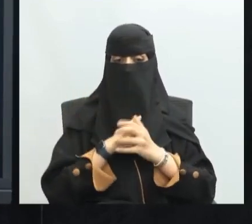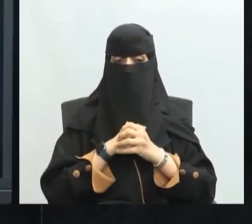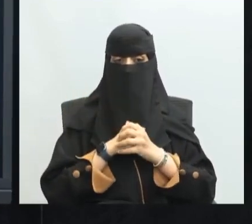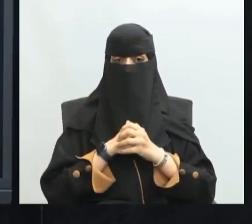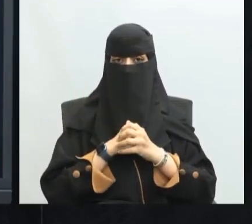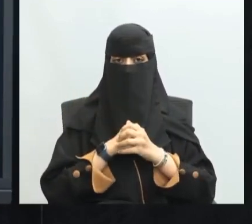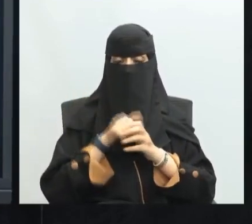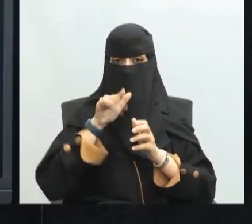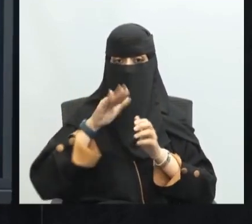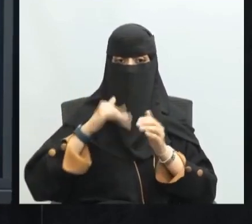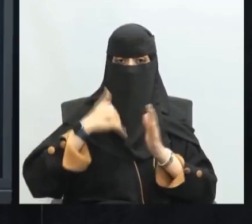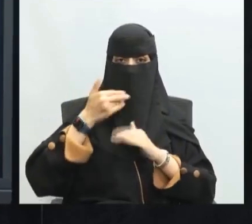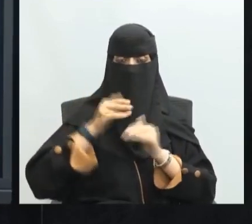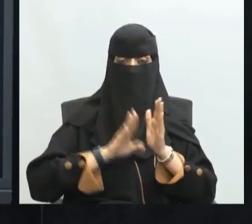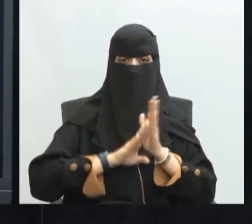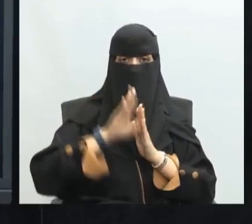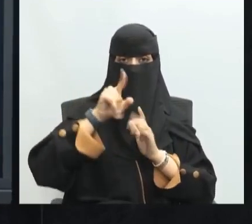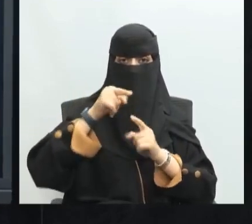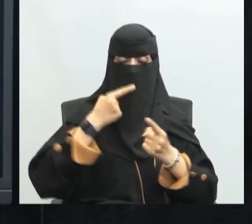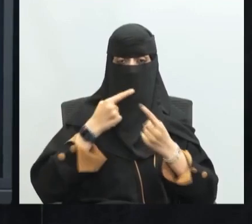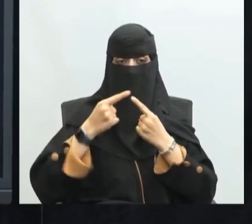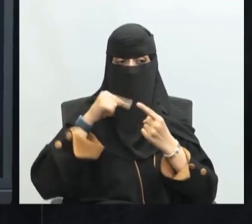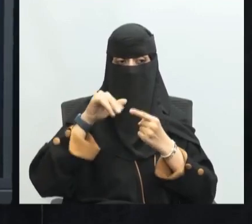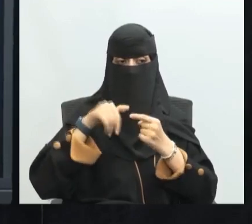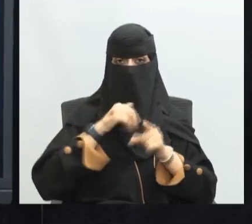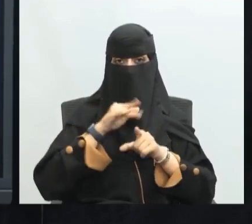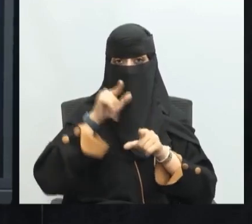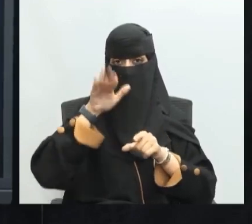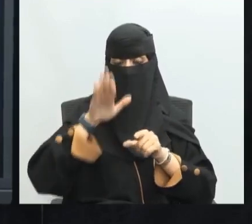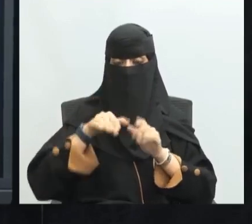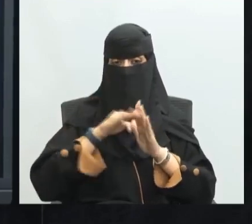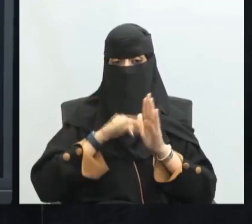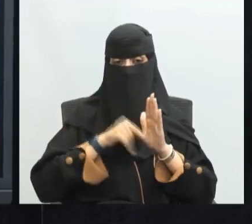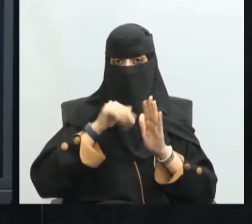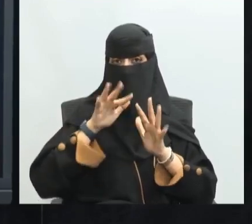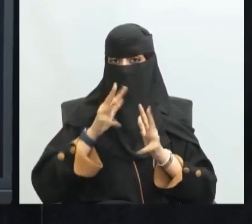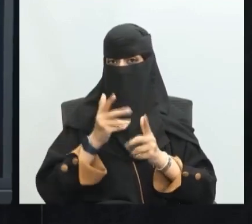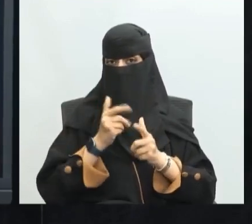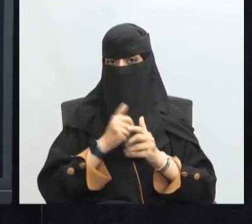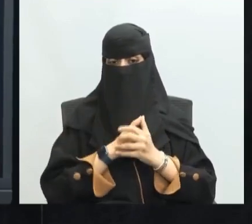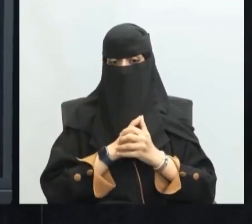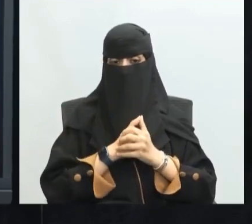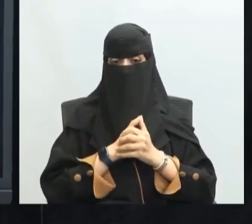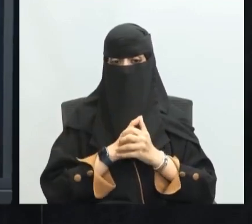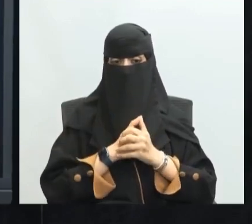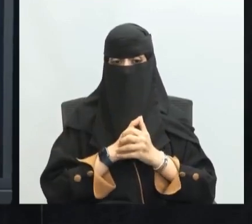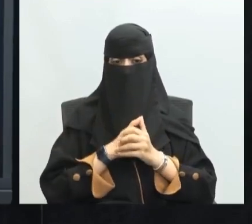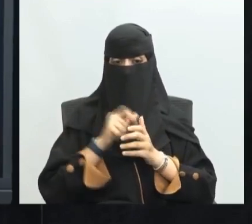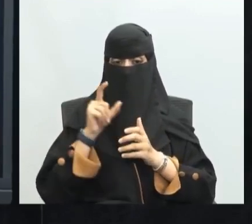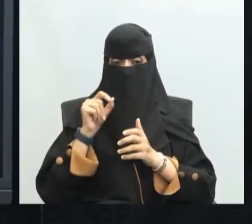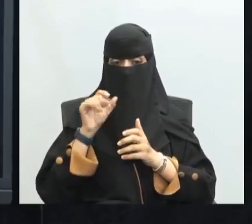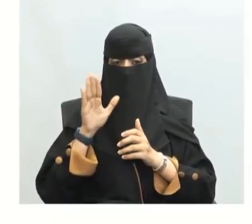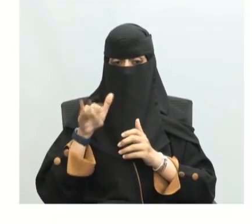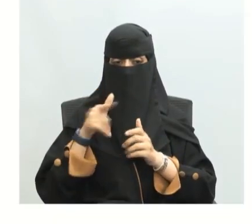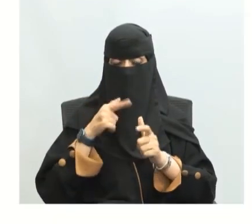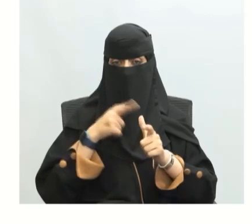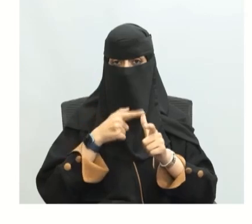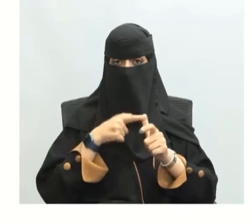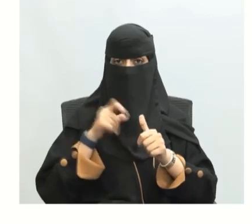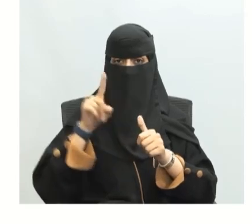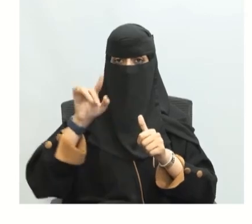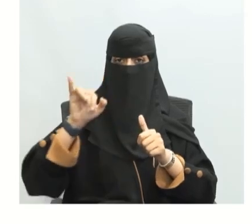من اجل تحقيق الحوار الوطني من هذه البرامج ذكرنا ماذا احسنتم منها برنامج